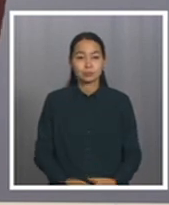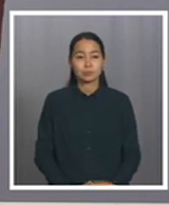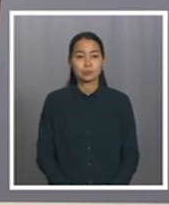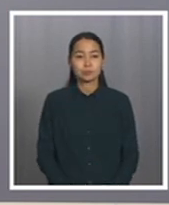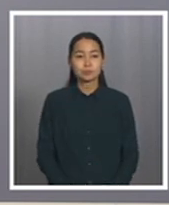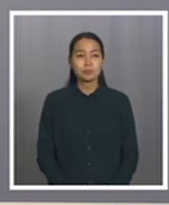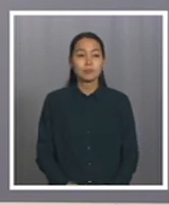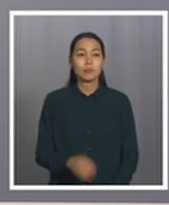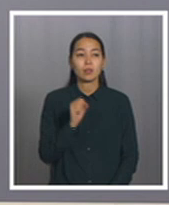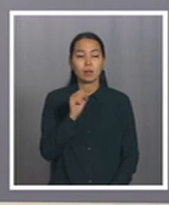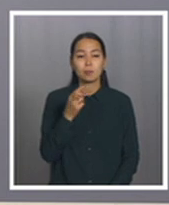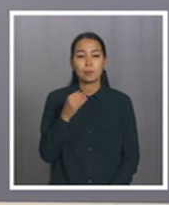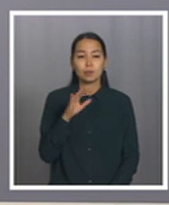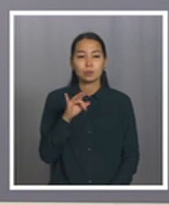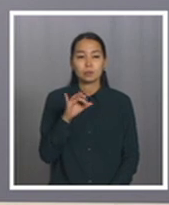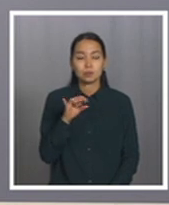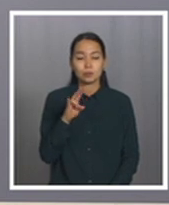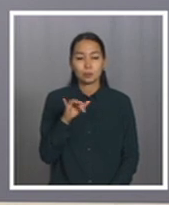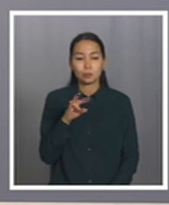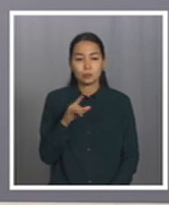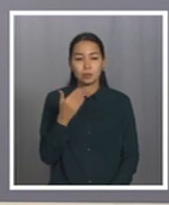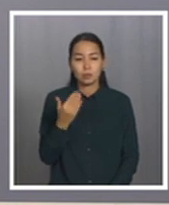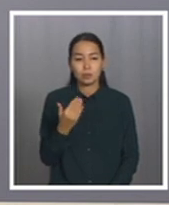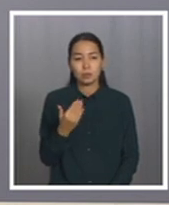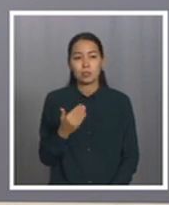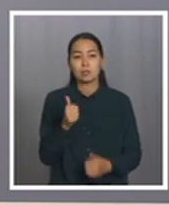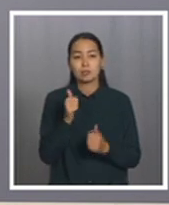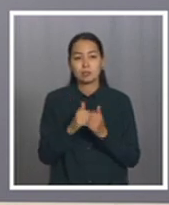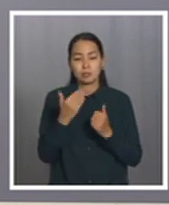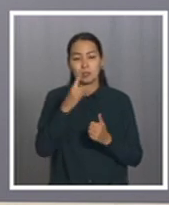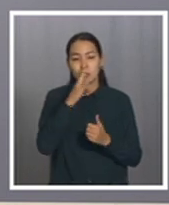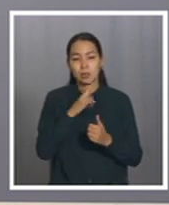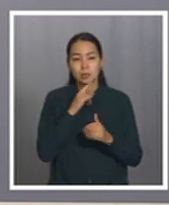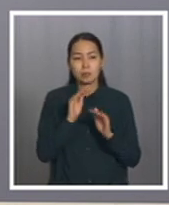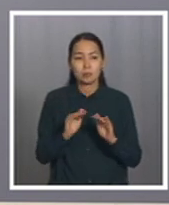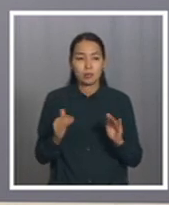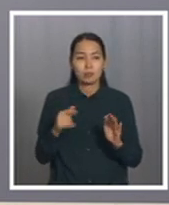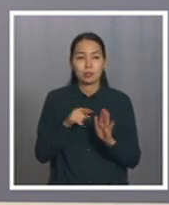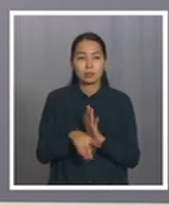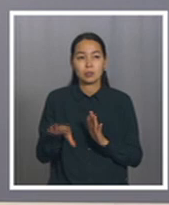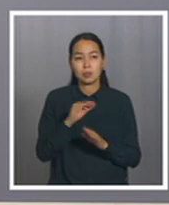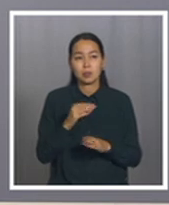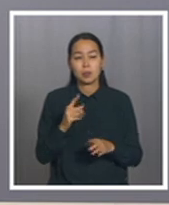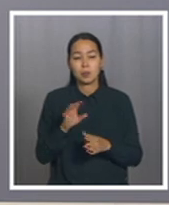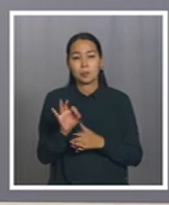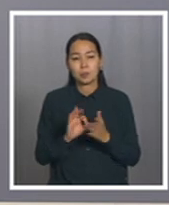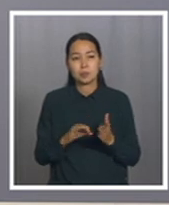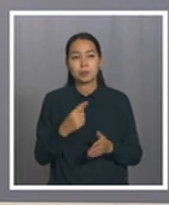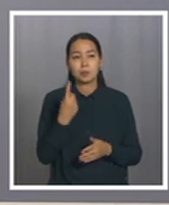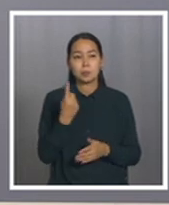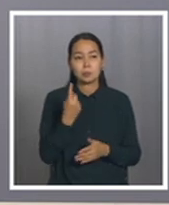Ахмет Байтұрсынұлының атын естігенде кез келген қазақ баласының санасында бірден бес арыстың